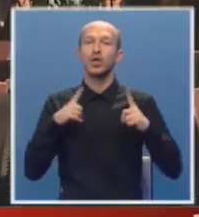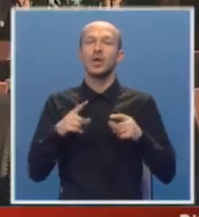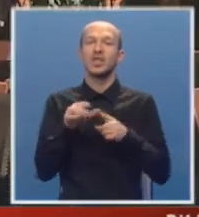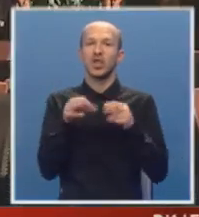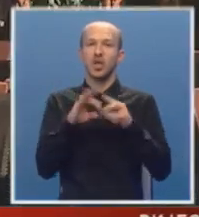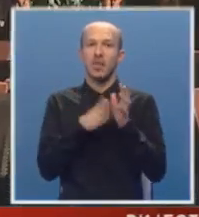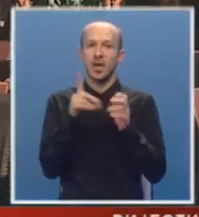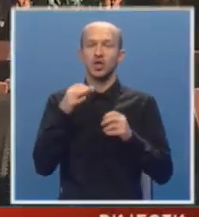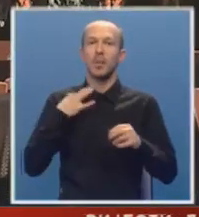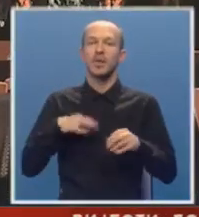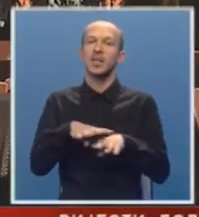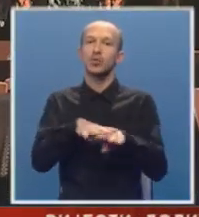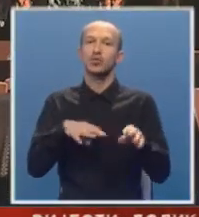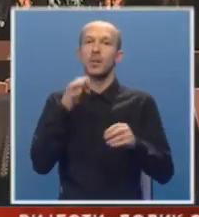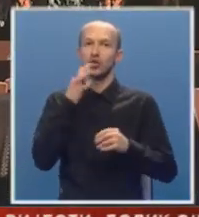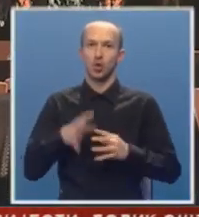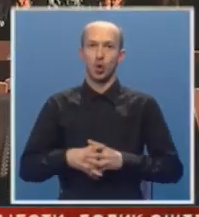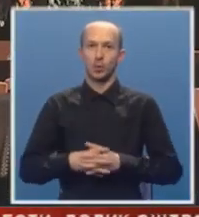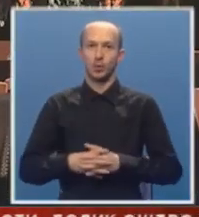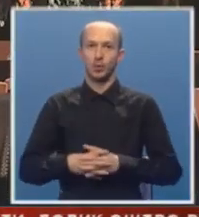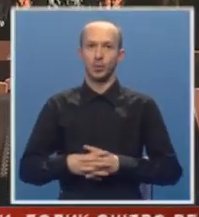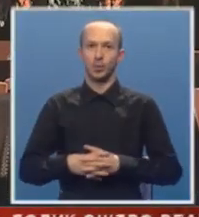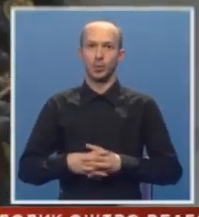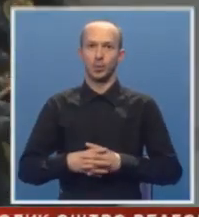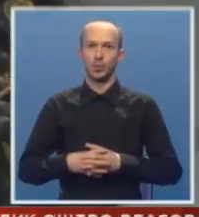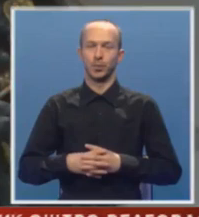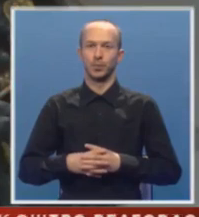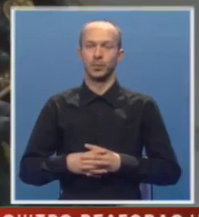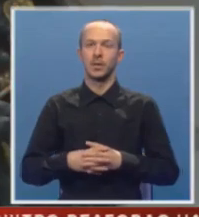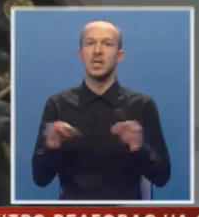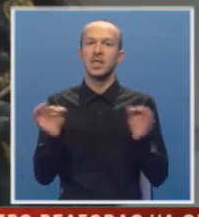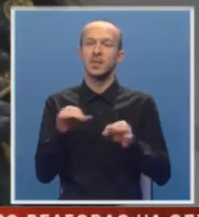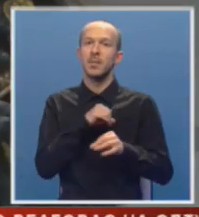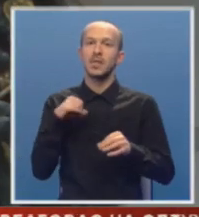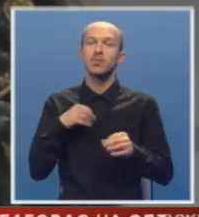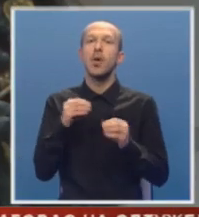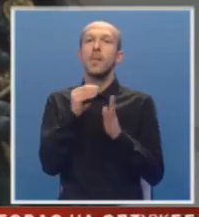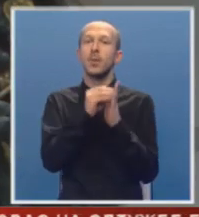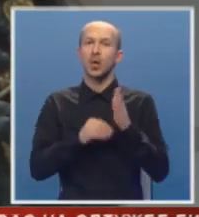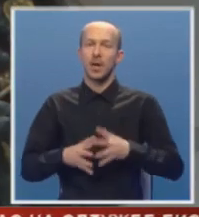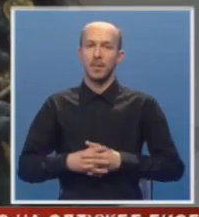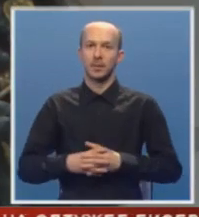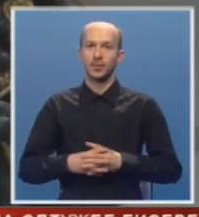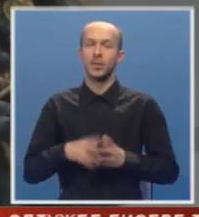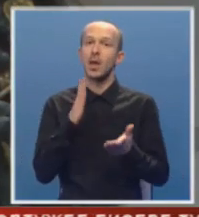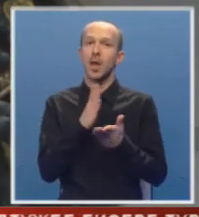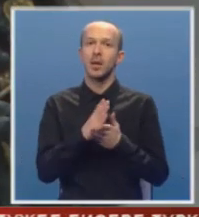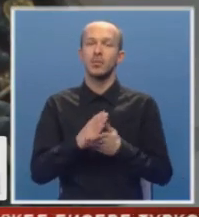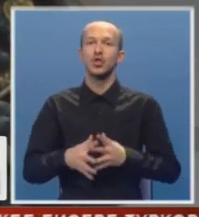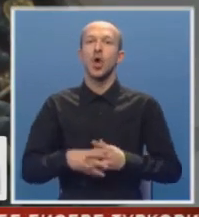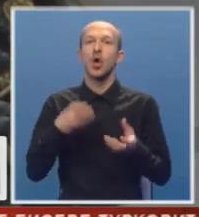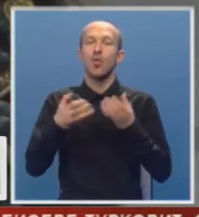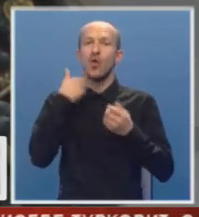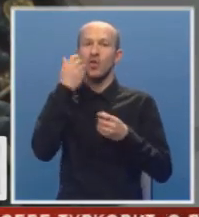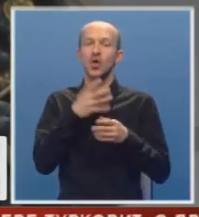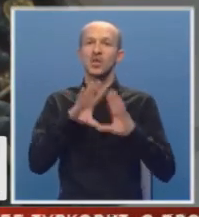Siniša Milić, predsjednik Skupštine distrikta. Spremili smo prigodan program. Biće besplatno kuvano